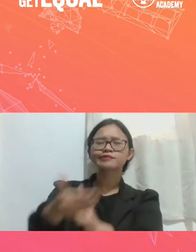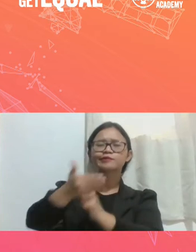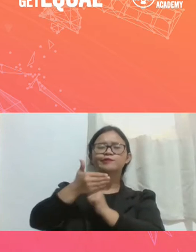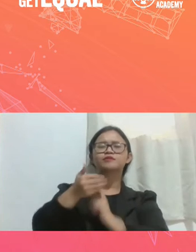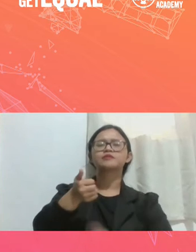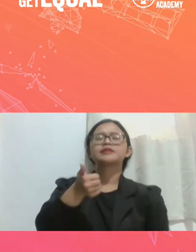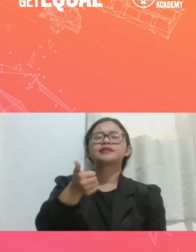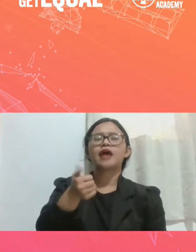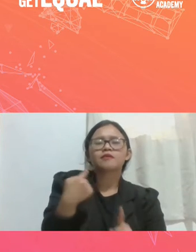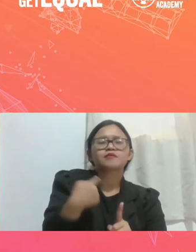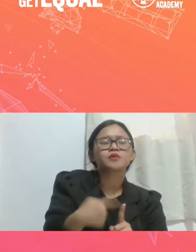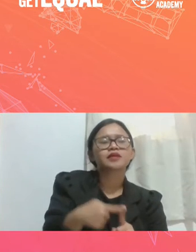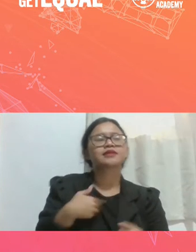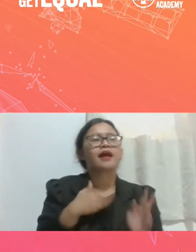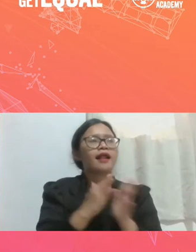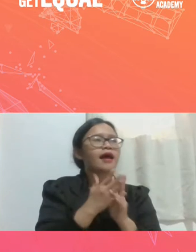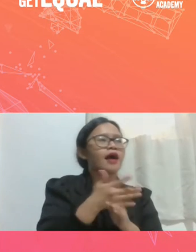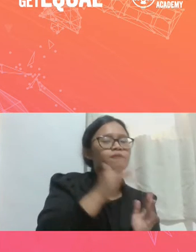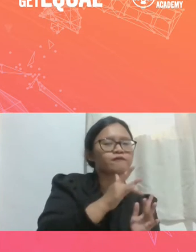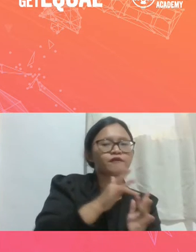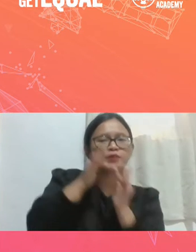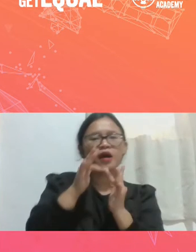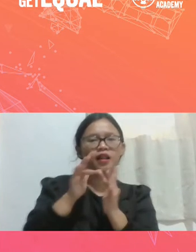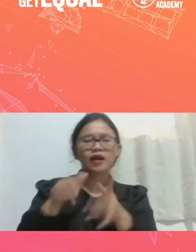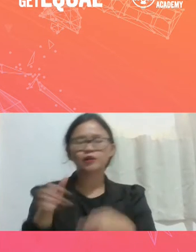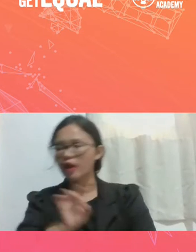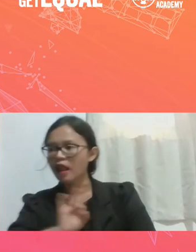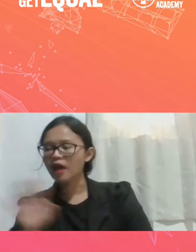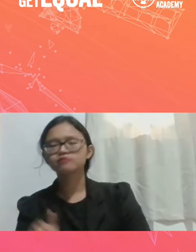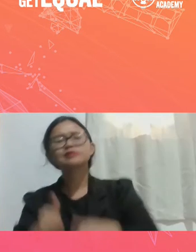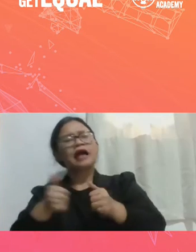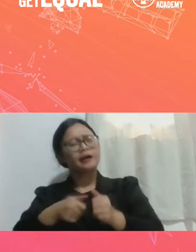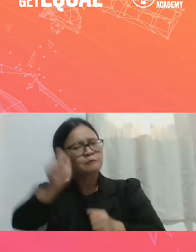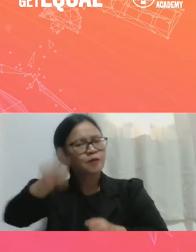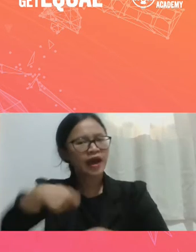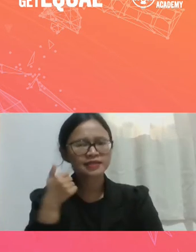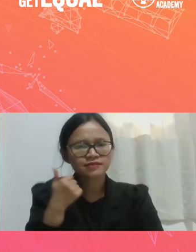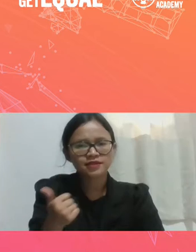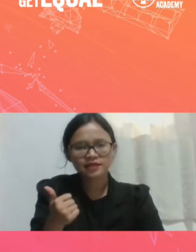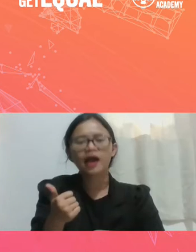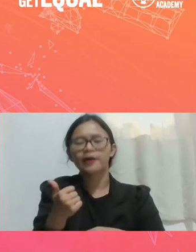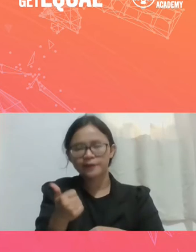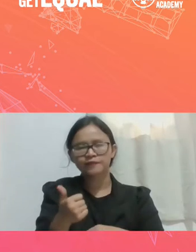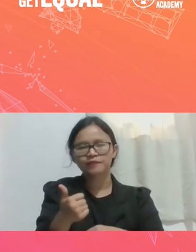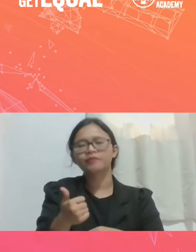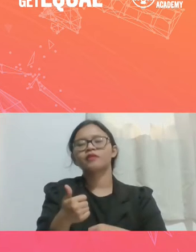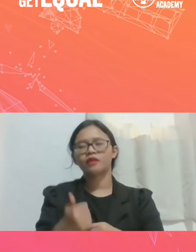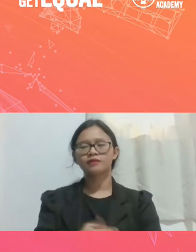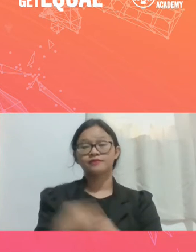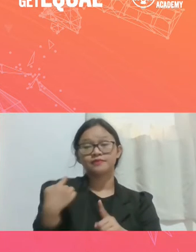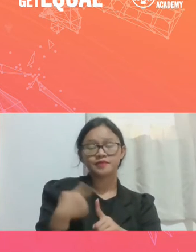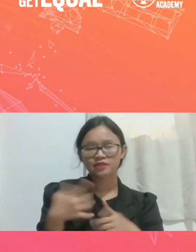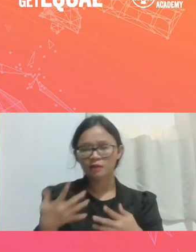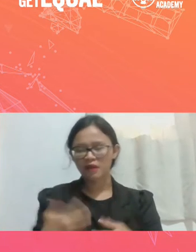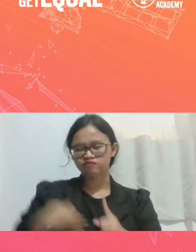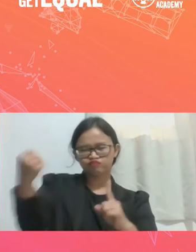terhadap pembelajaran, apakah itu formal ataupun juga vocational. Lalu mereka bisa bebas dari segala bentuk